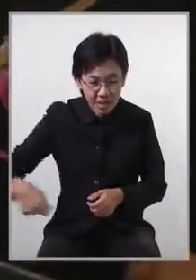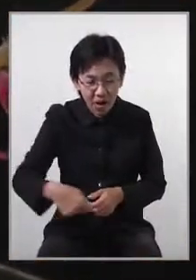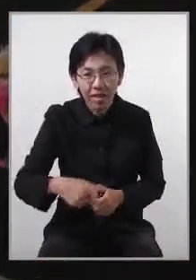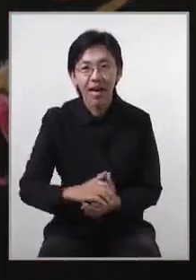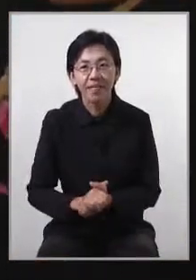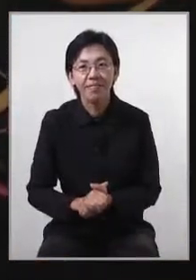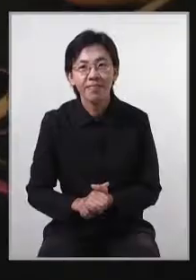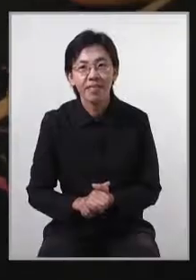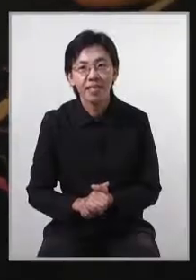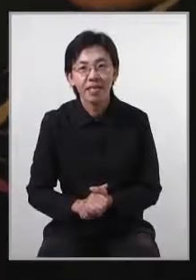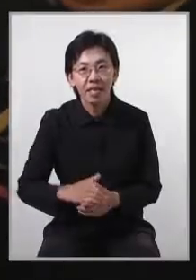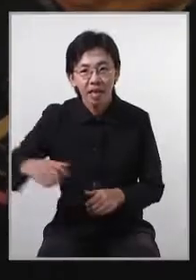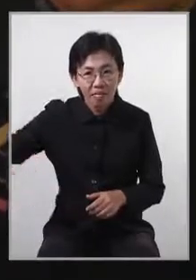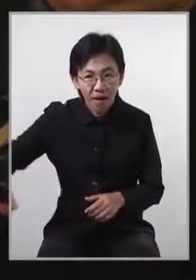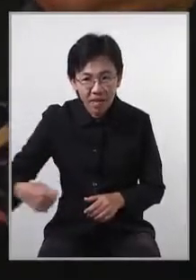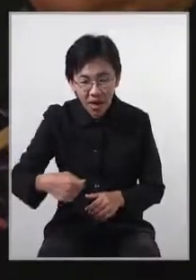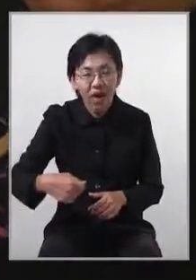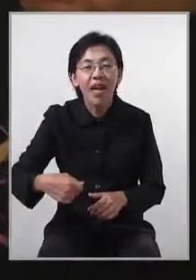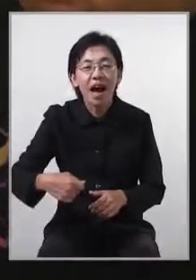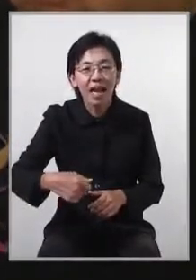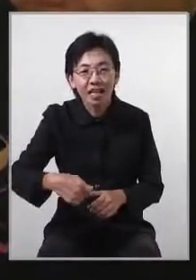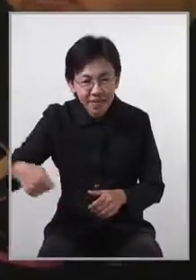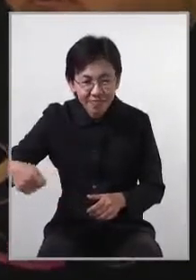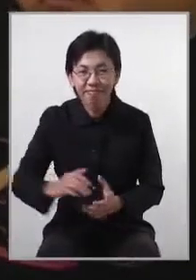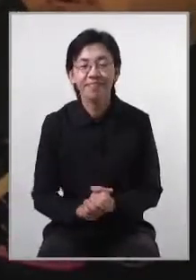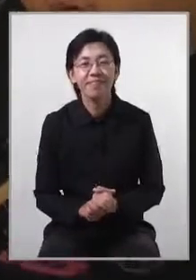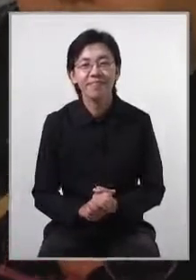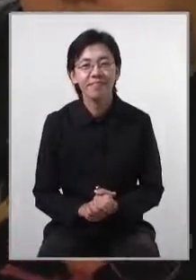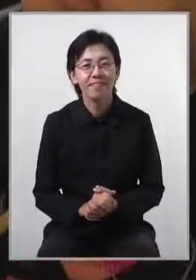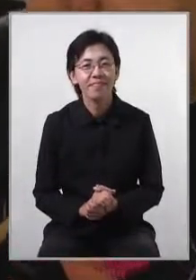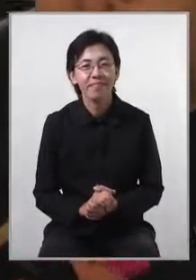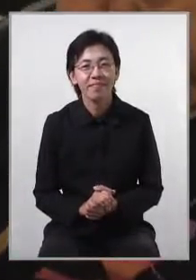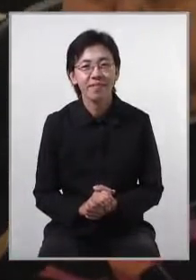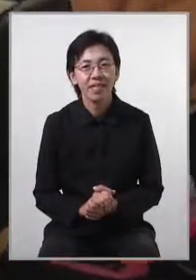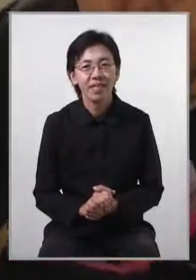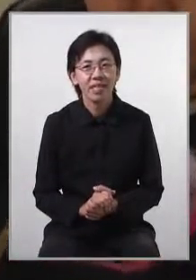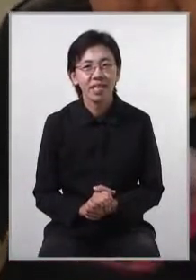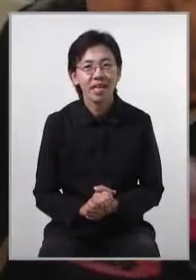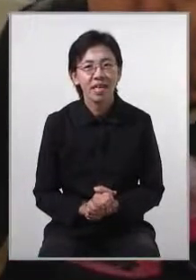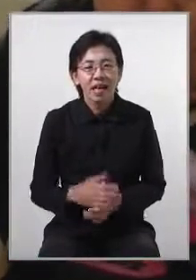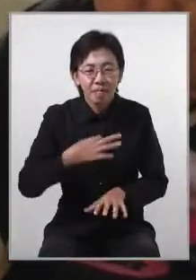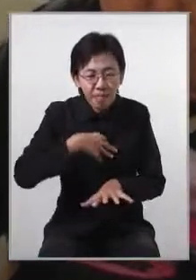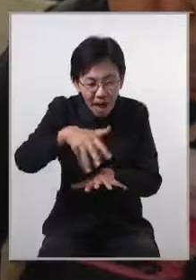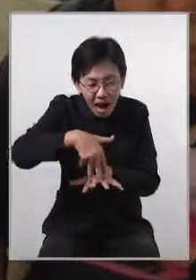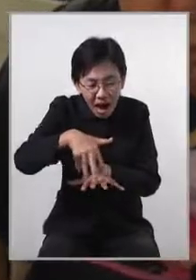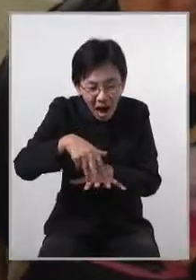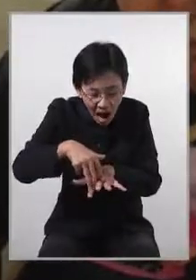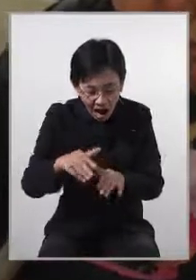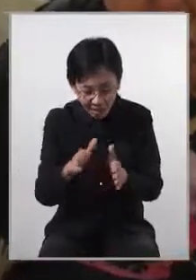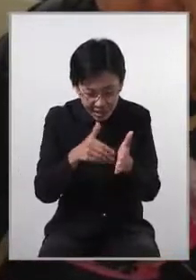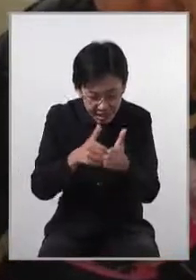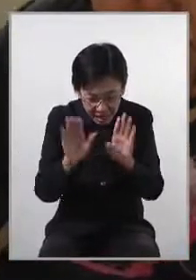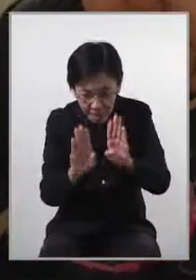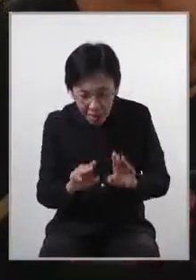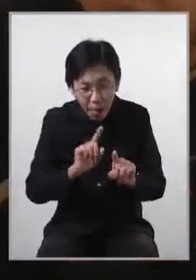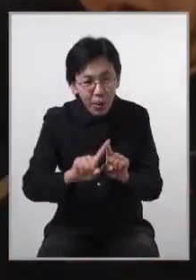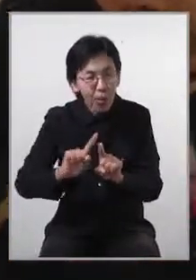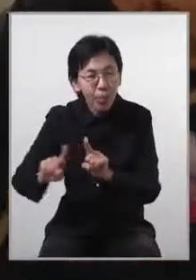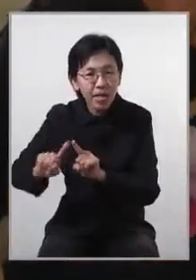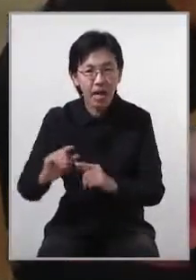ได้เส้นนั้นน่ะแล้วดึงกลับมาเกี่ยวกันทำให้เกิดลวดลายบนพื้นผ้านี้ได ้ครับ ทีนี้ถามว่าเร